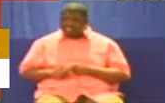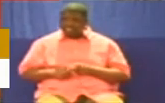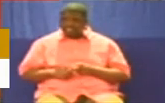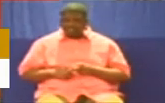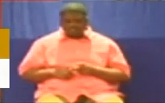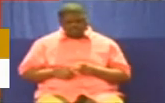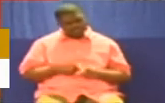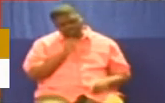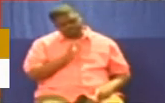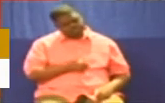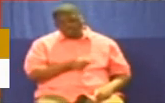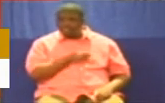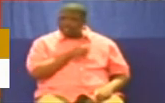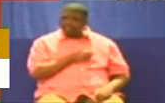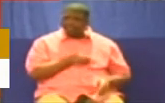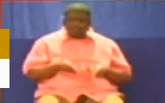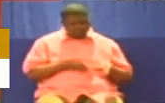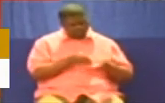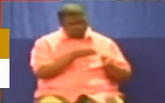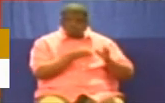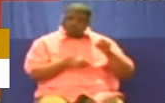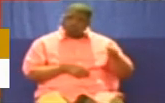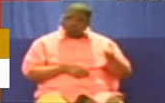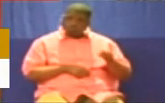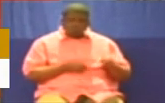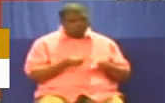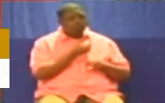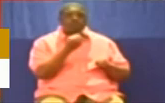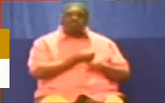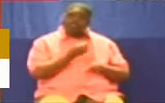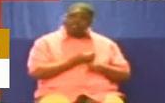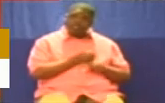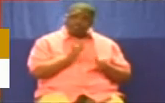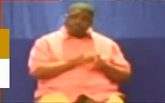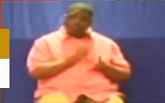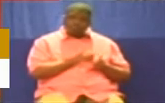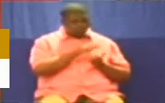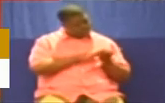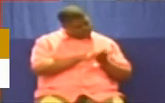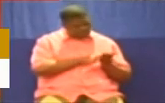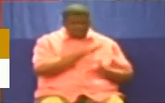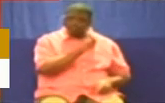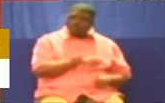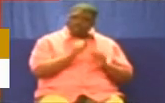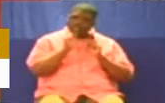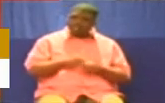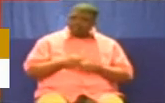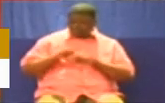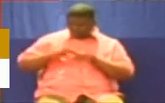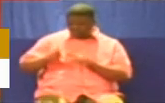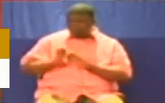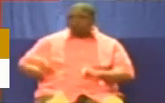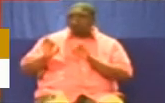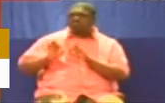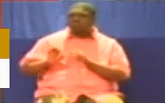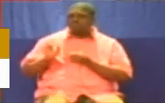Sasa Mheshimiwa Spika, ili mfumo wa stakabazi garani uweze kufanyika, kuna mambo ambayo ni ya msingi ambayo lazima yao yamekaa vizuri.